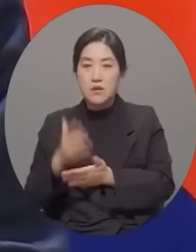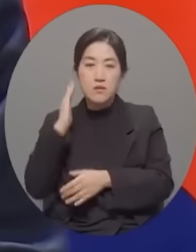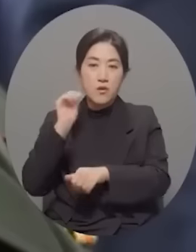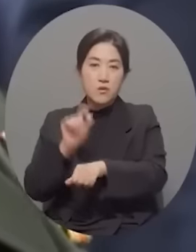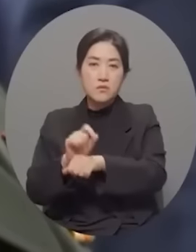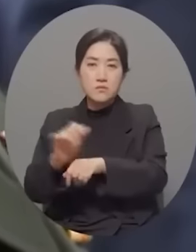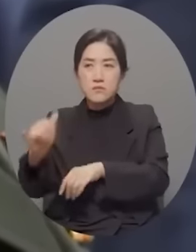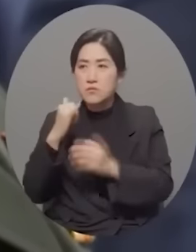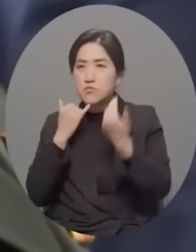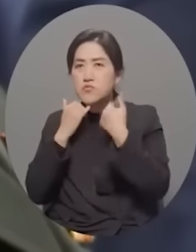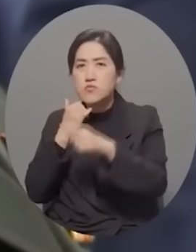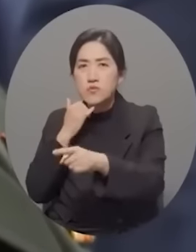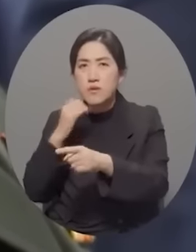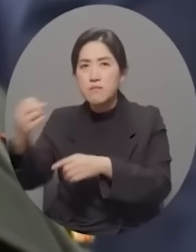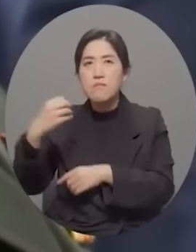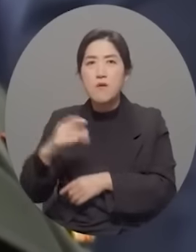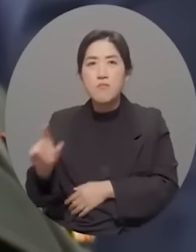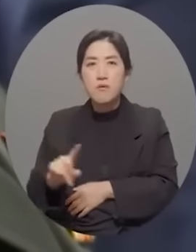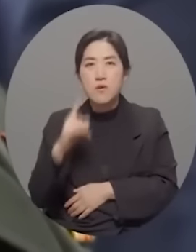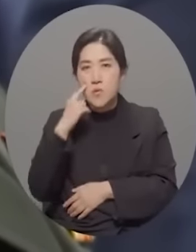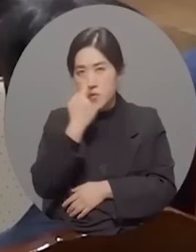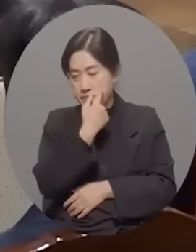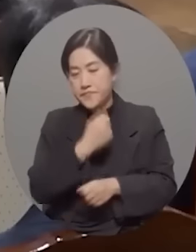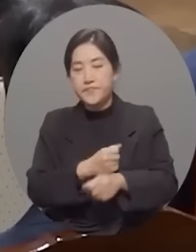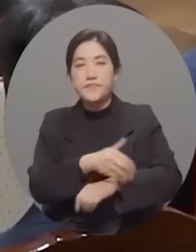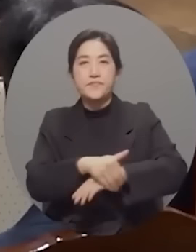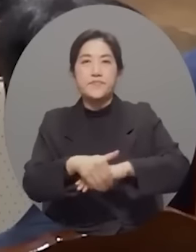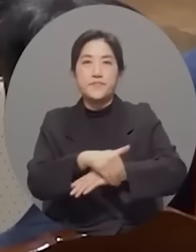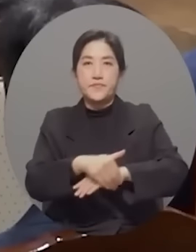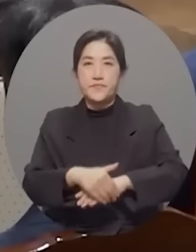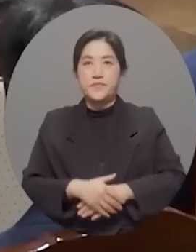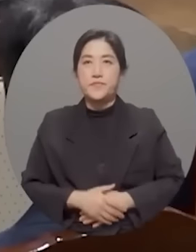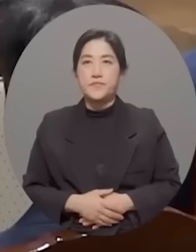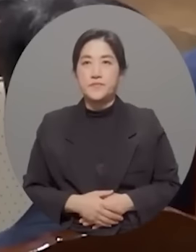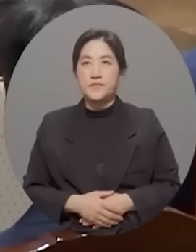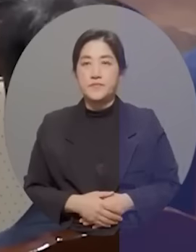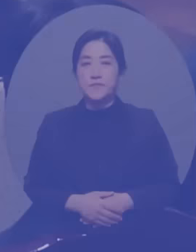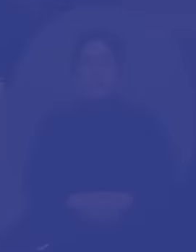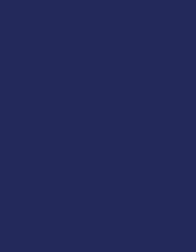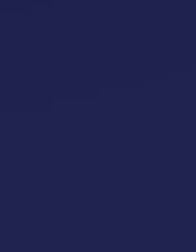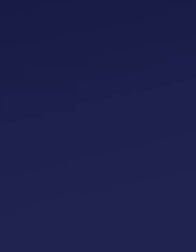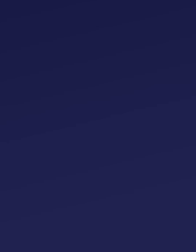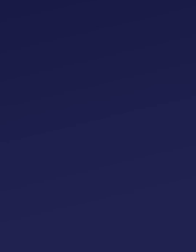전화를 걸어와 어떤 얘기를 했는지 확인할 계획입니다. MBC 뉴스 박솔리피입니다.